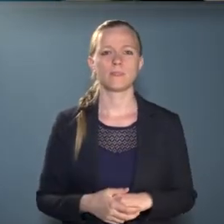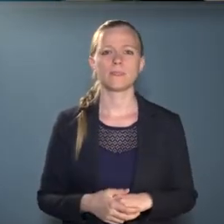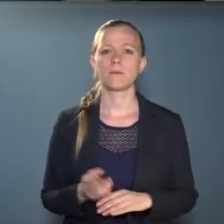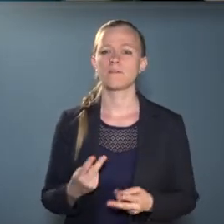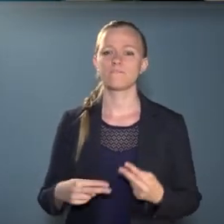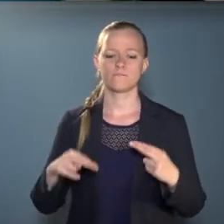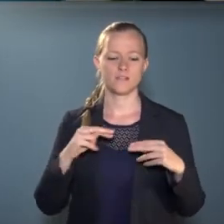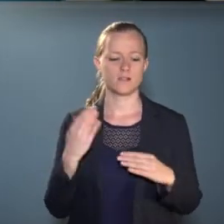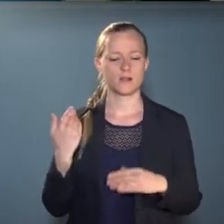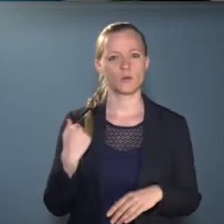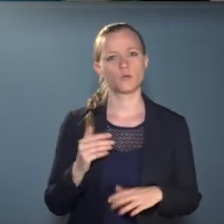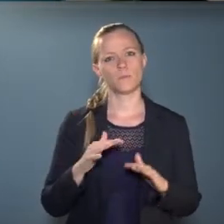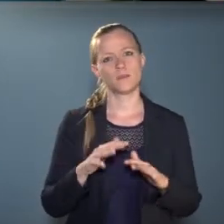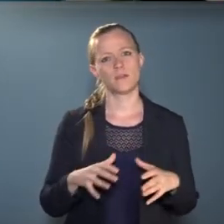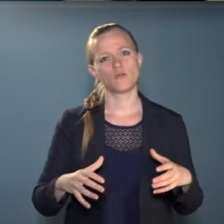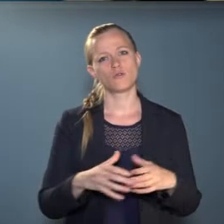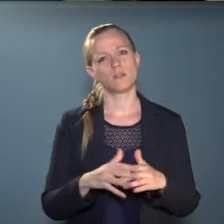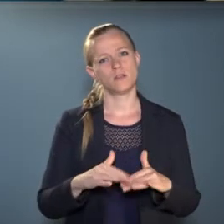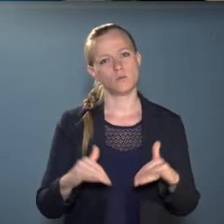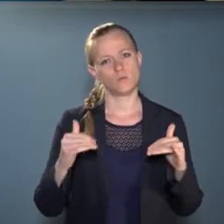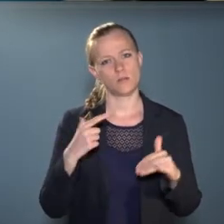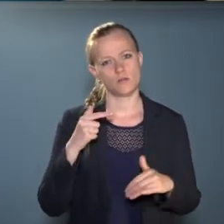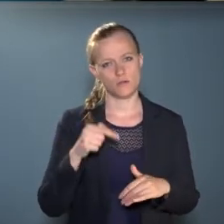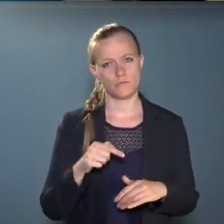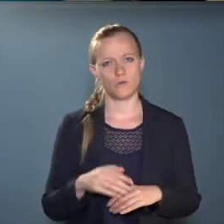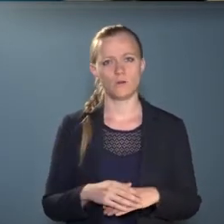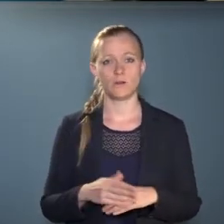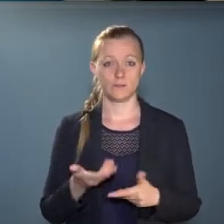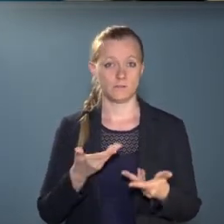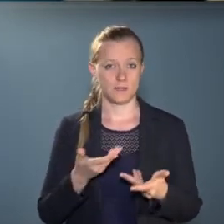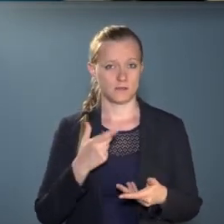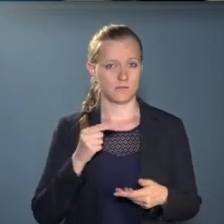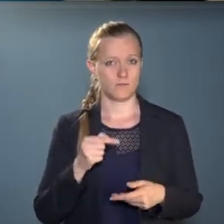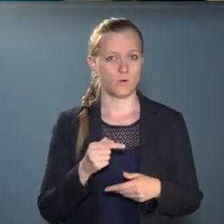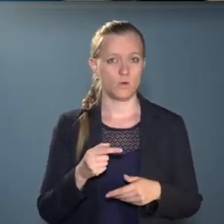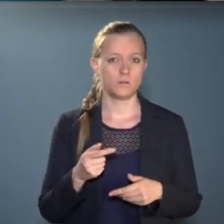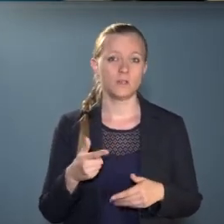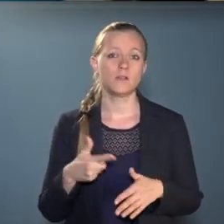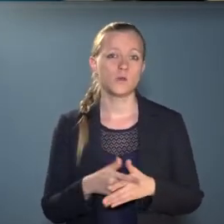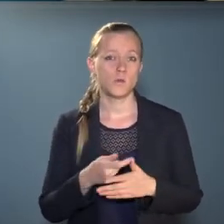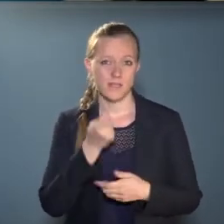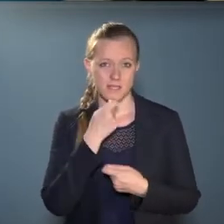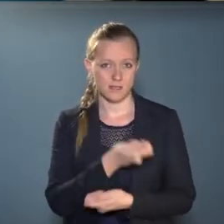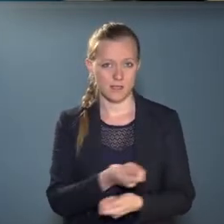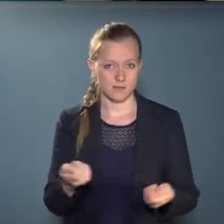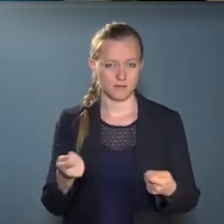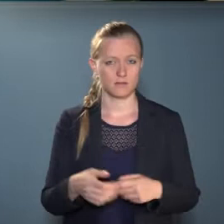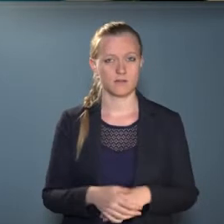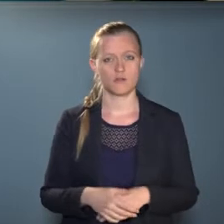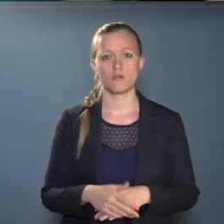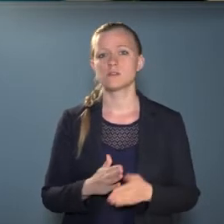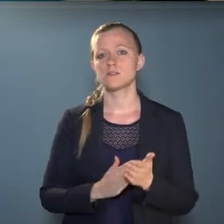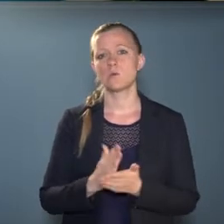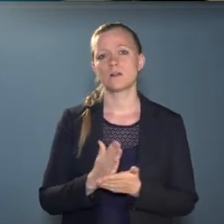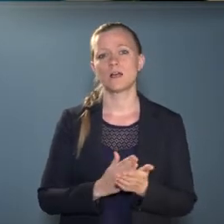visszanyúlok a legutóbbi testületi üléshez, ugyanis tárgyalták a közétkeztetést